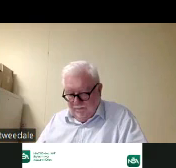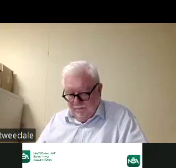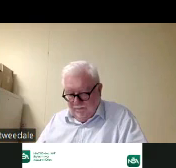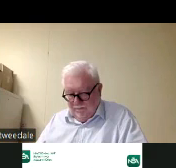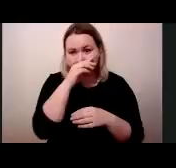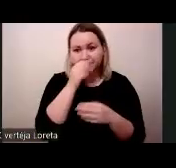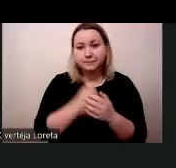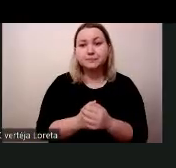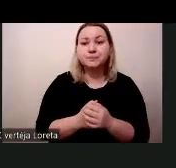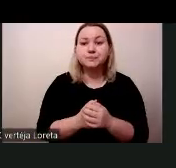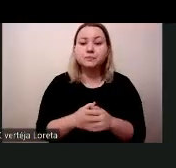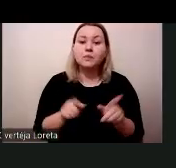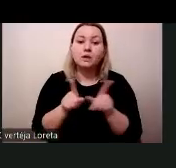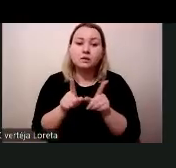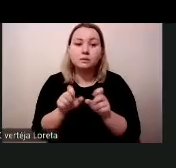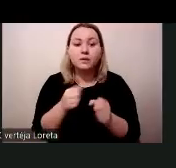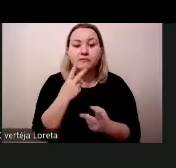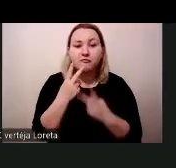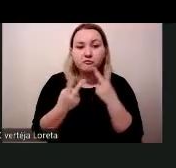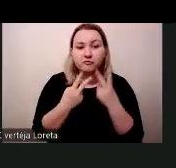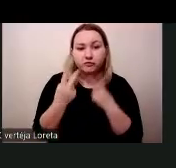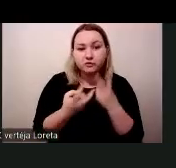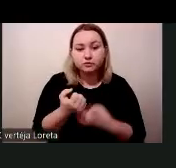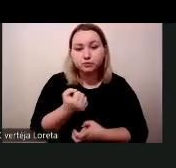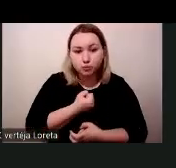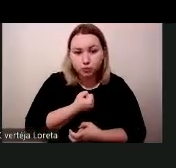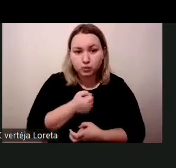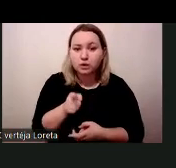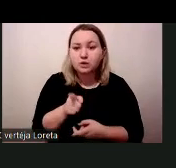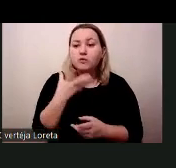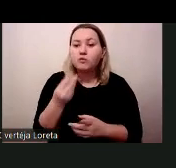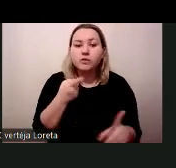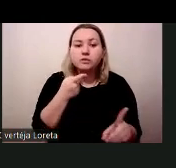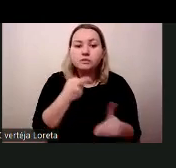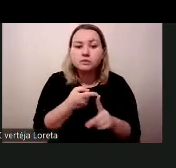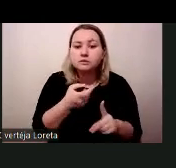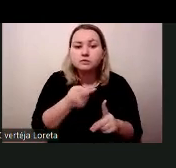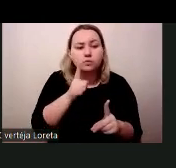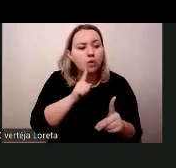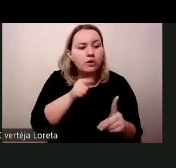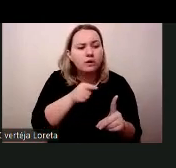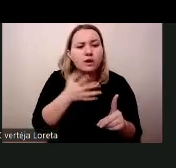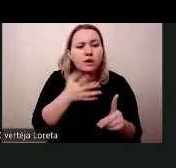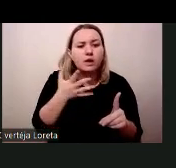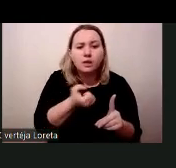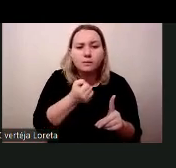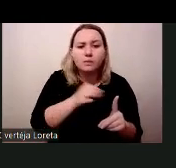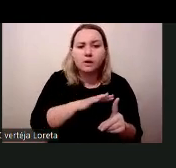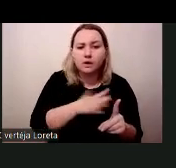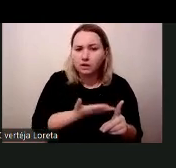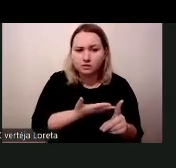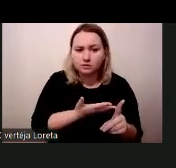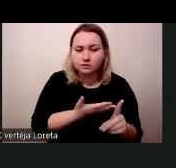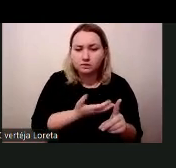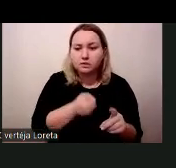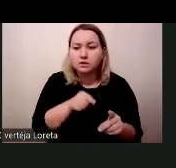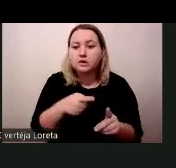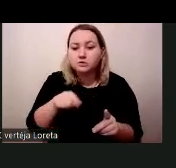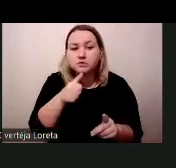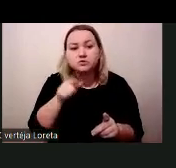Taip pat apie vizijos turėjimą. Ko jūs siekiate, jeigu žinote, kas jau veikia